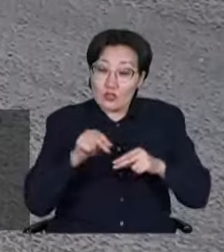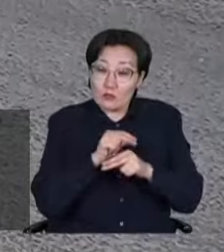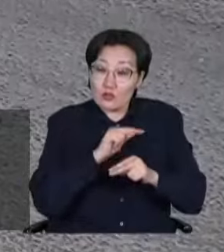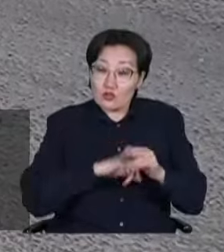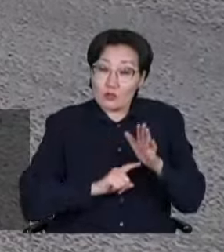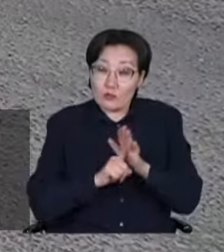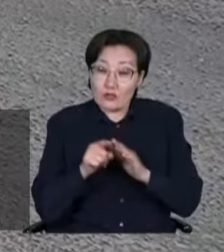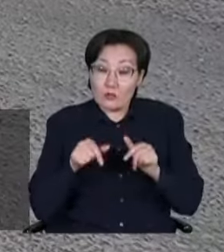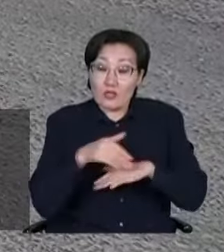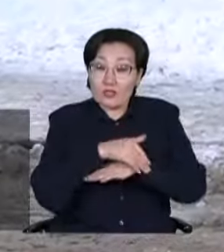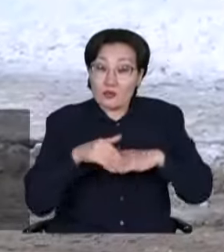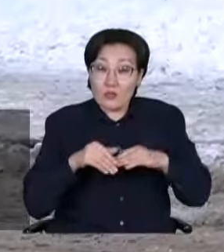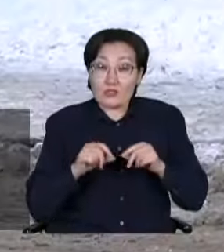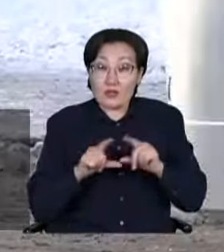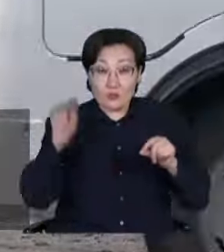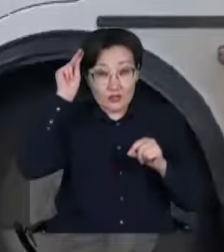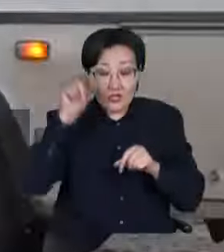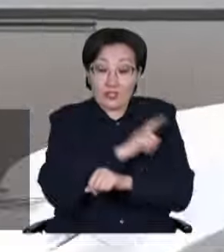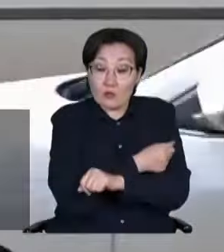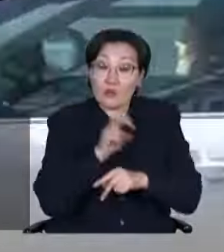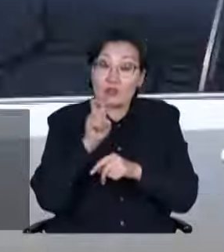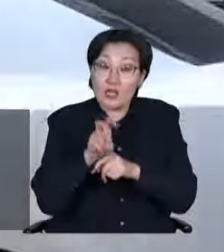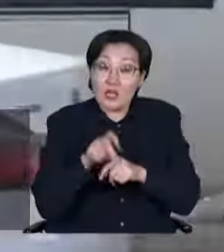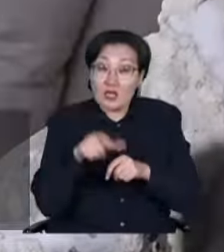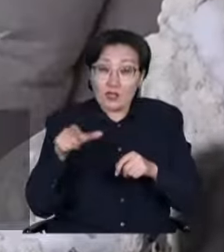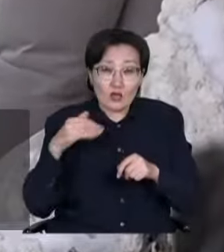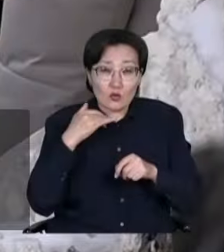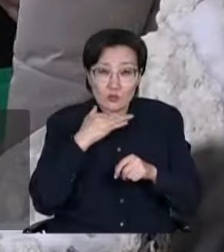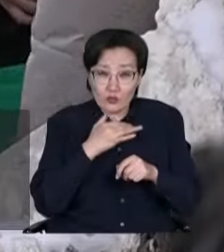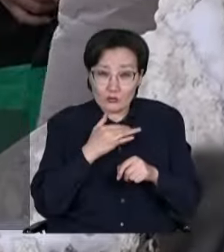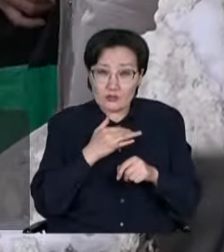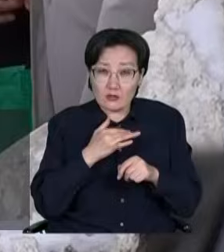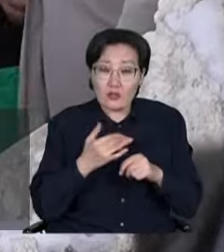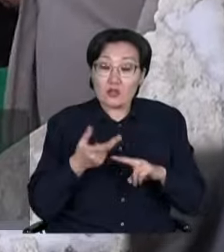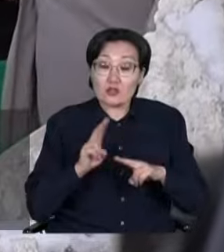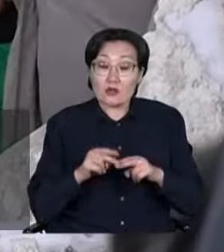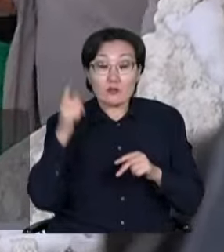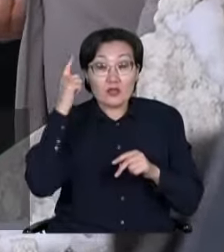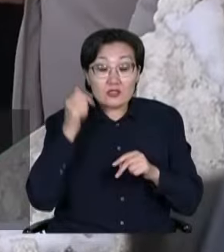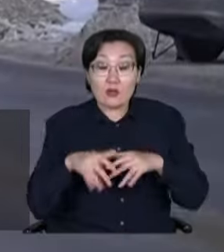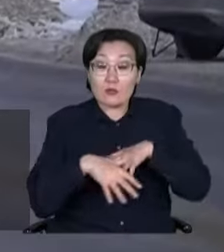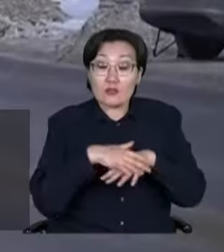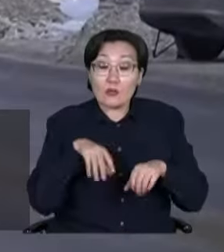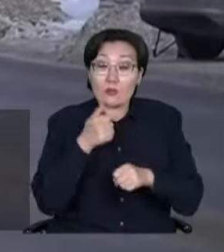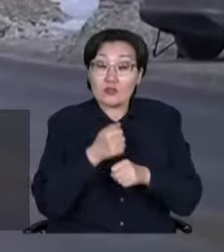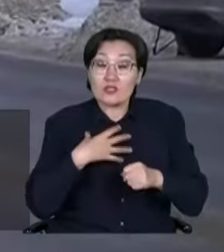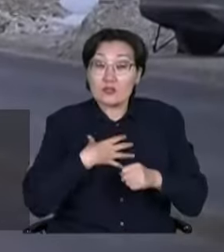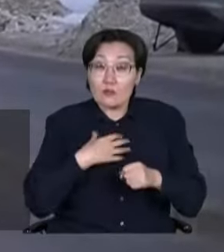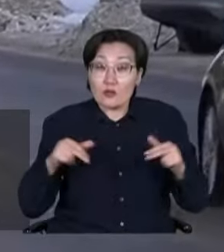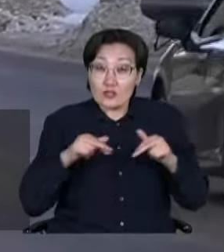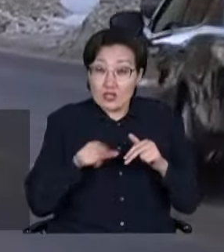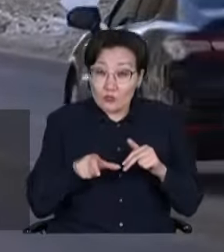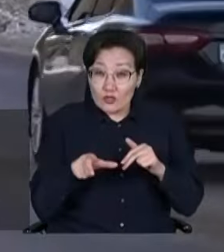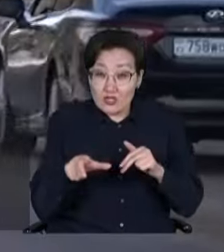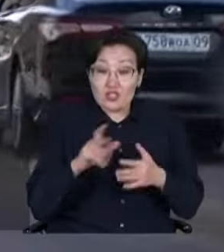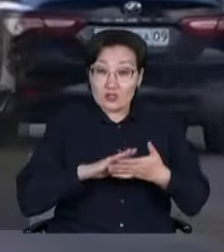өлімі болған бұл көшеде мектеп пен емханаға сабылған халықтың қарасы қас қарайғанша үзілмейді. Соны ескерген елдің басты ойымы жаяу жүргіншілер жолының